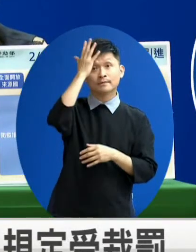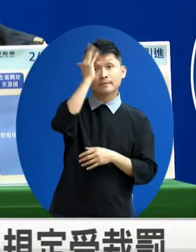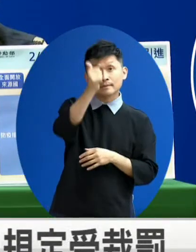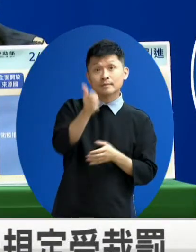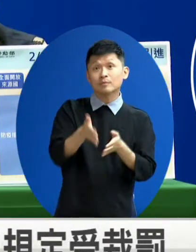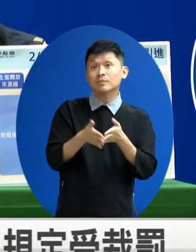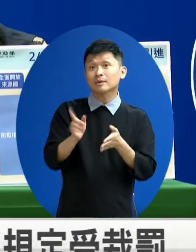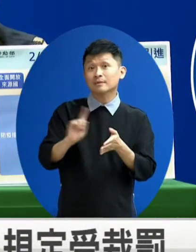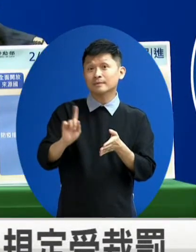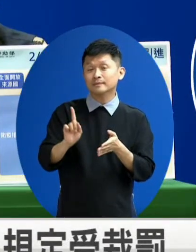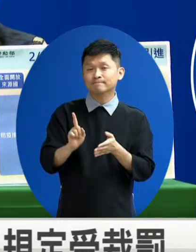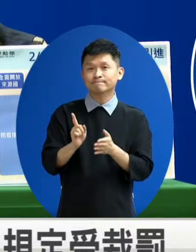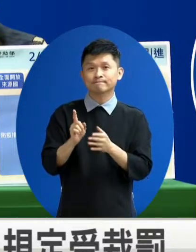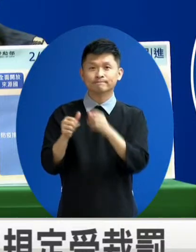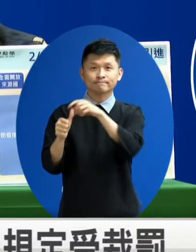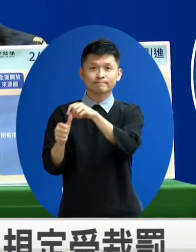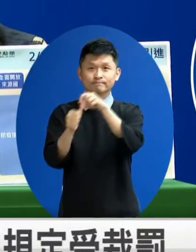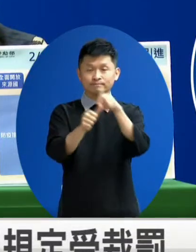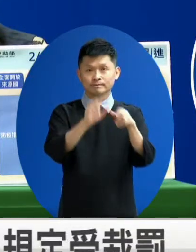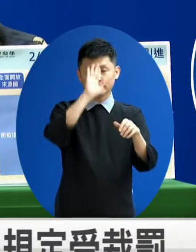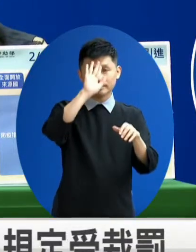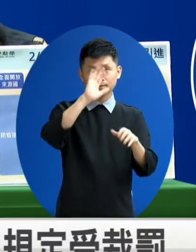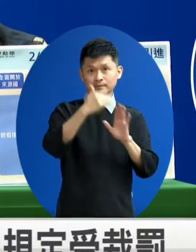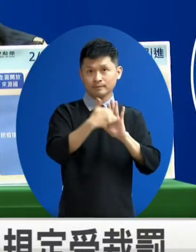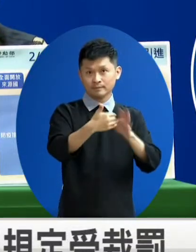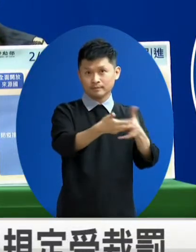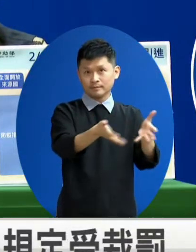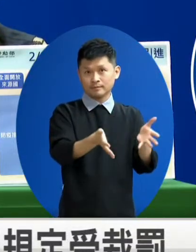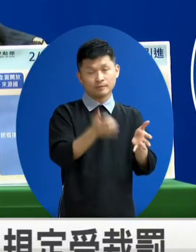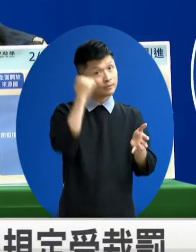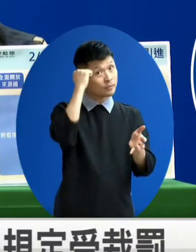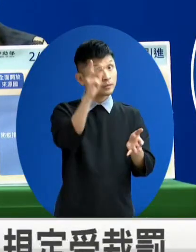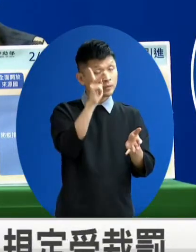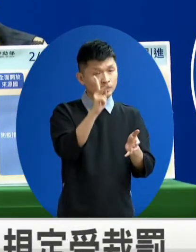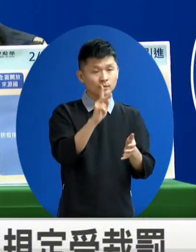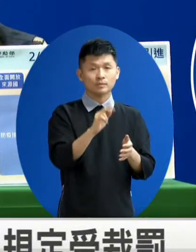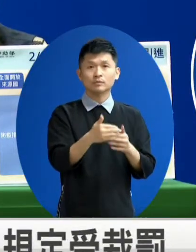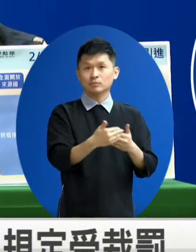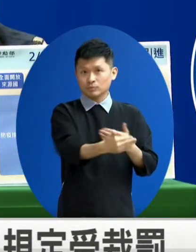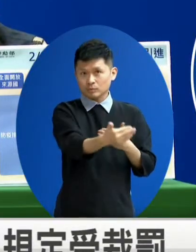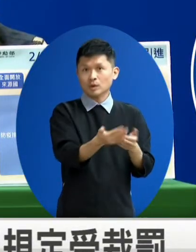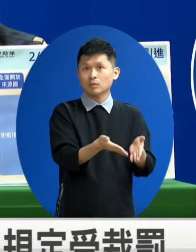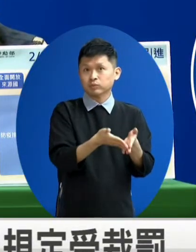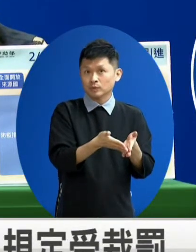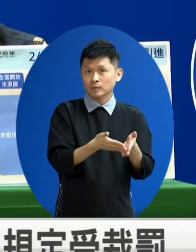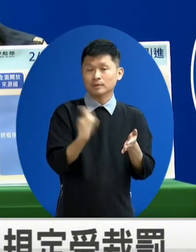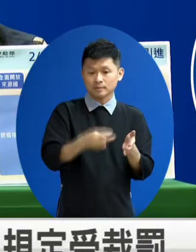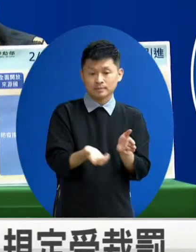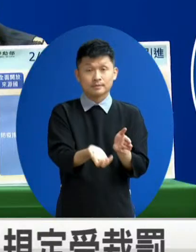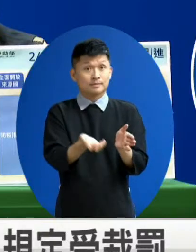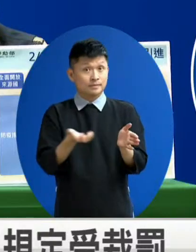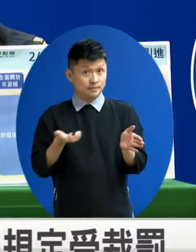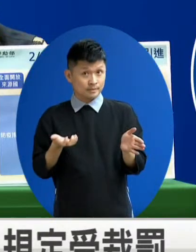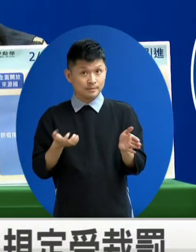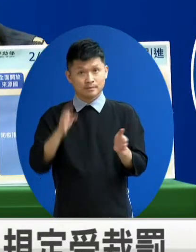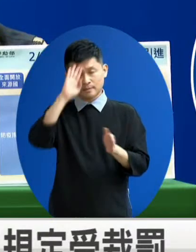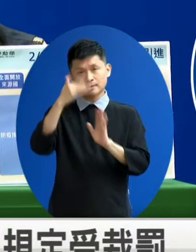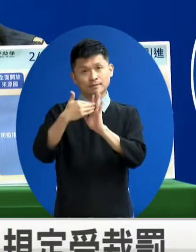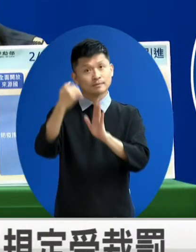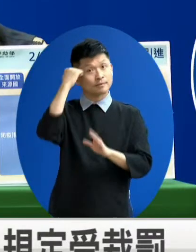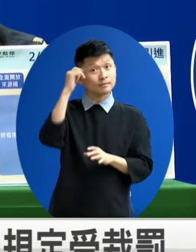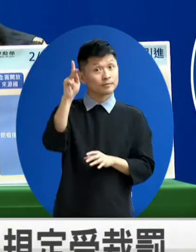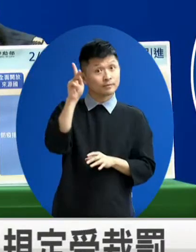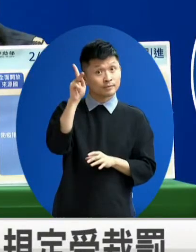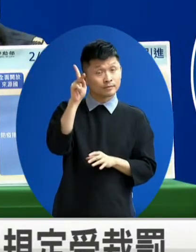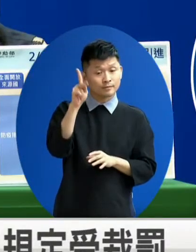必须安排到防疫旅馆进行检疫，而且也必须要事先经由防疫旅馆